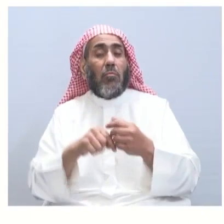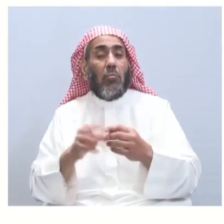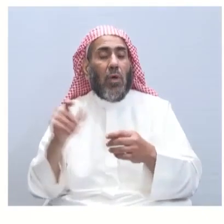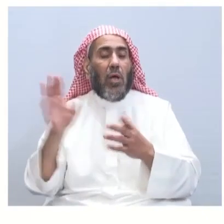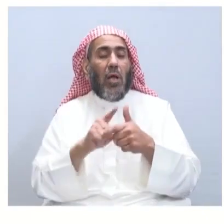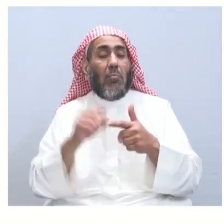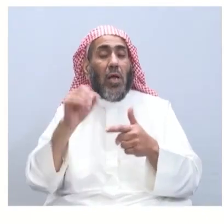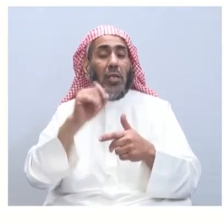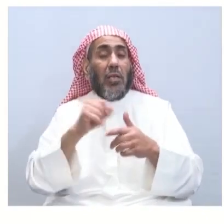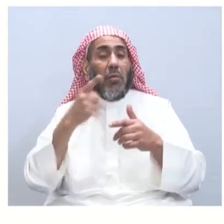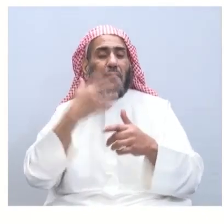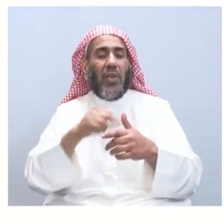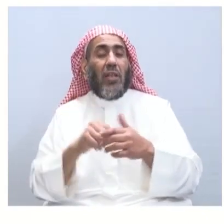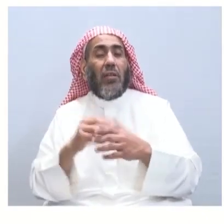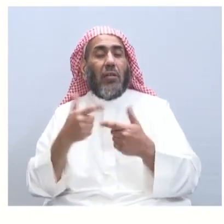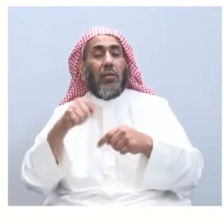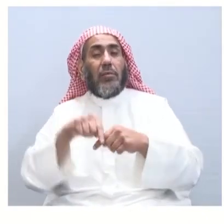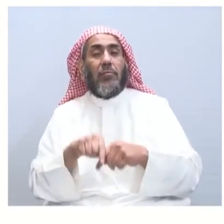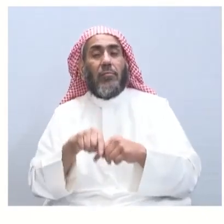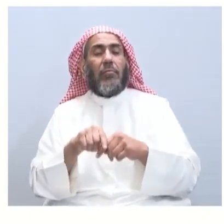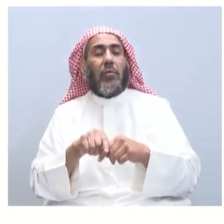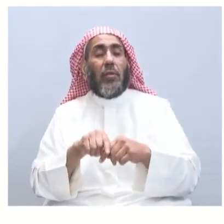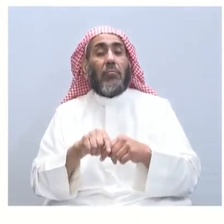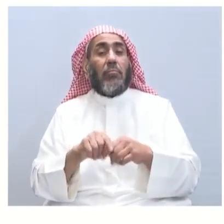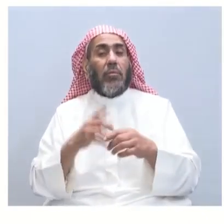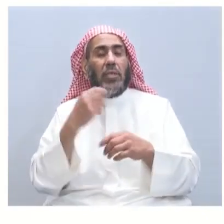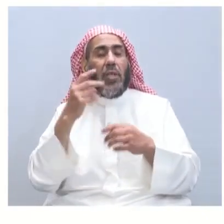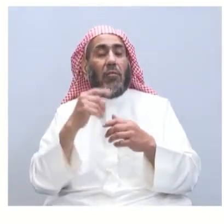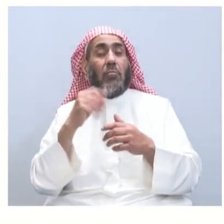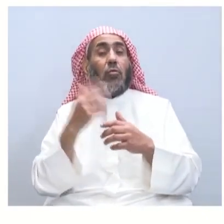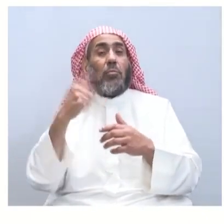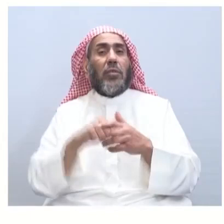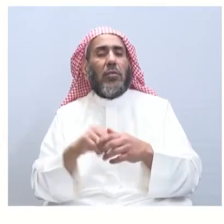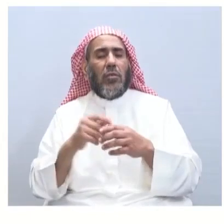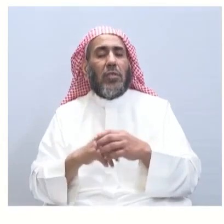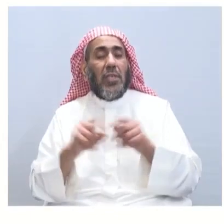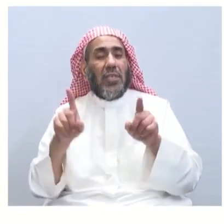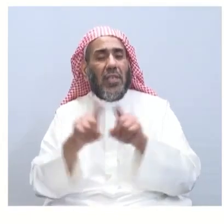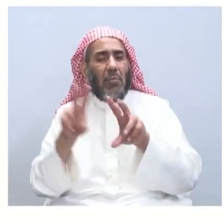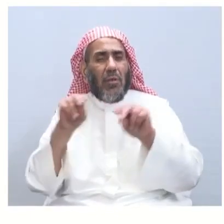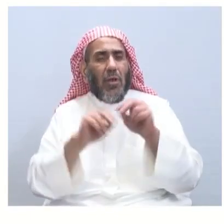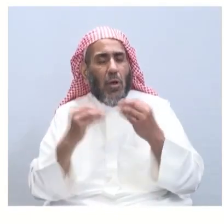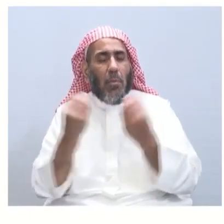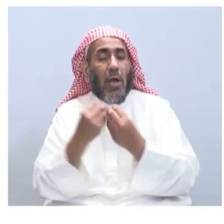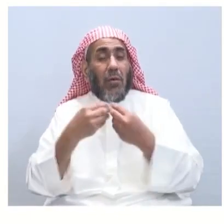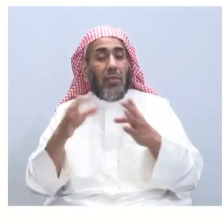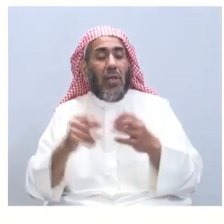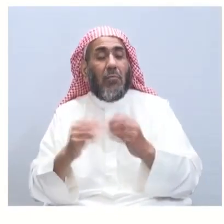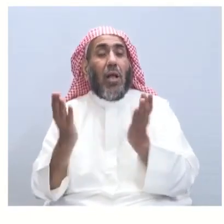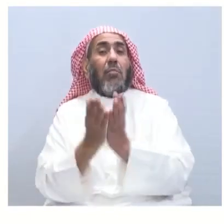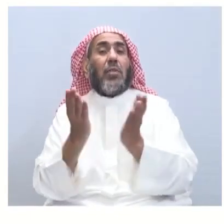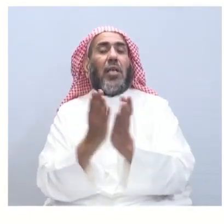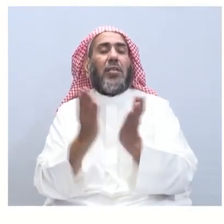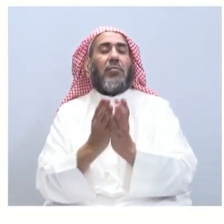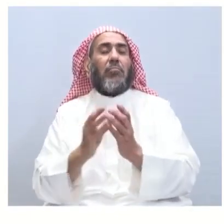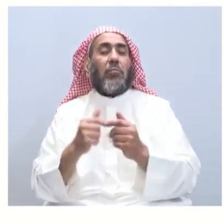المعهد العلمي بالرياض في معهد ايضا اخر في الرياض سنه 1370 الذي تزامن معه افتتاح المدارس